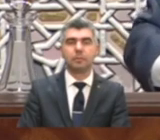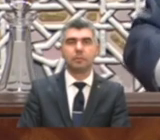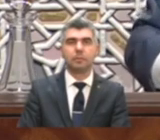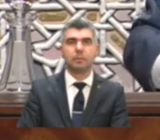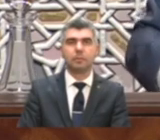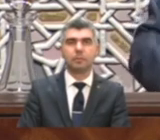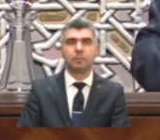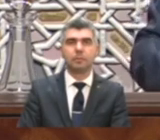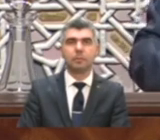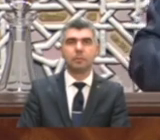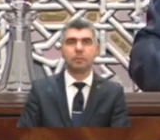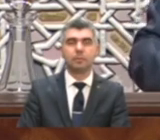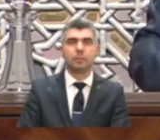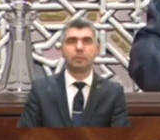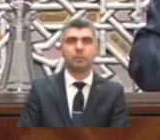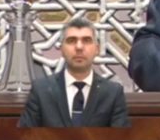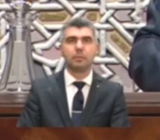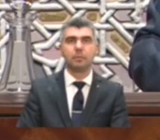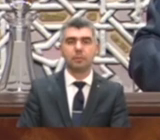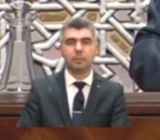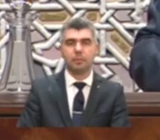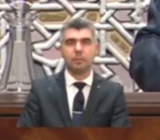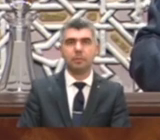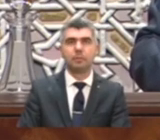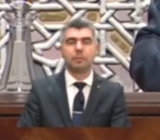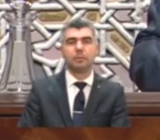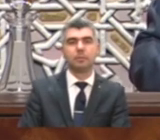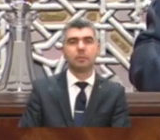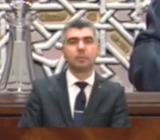لا هو هذا. نعم لا سيد لا ترشيب شكرا